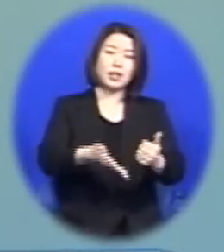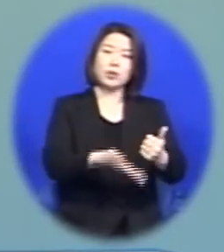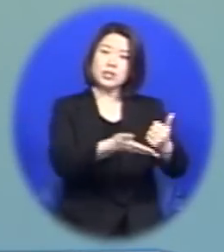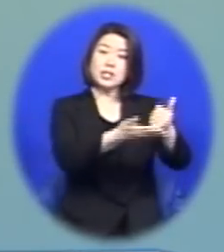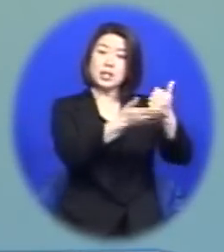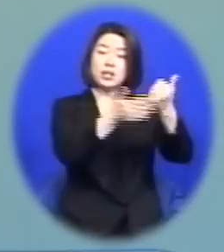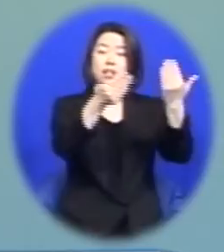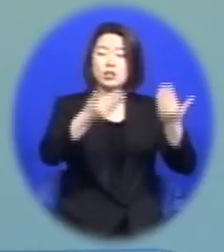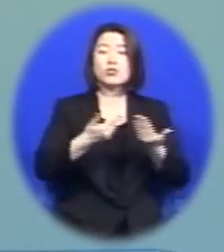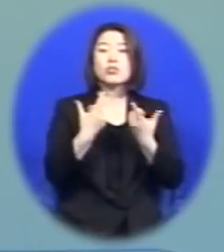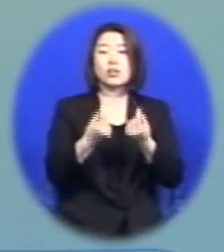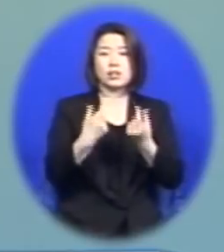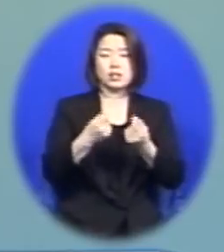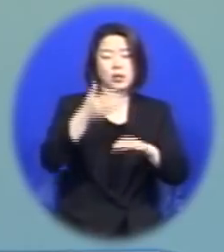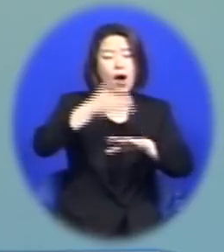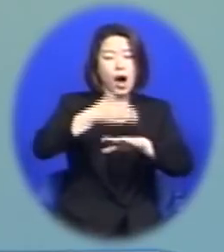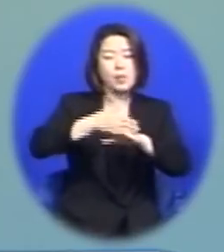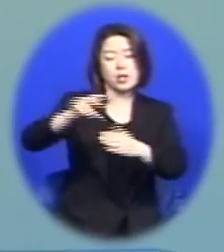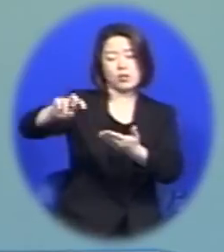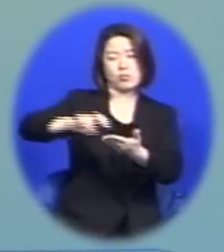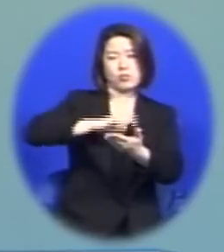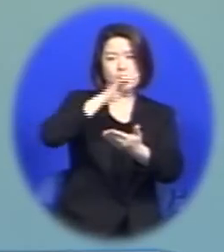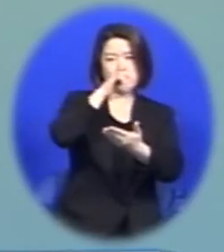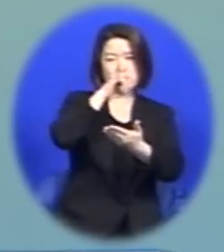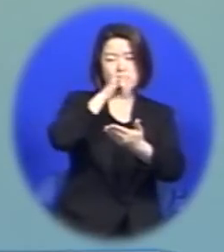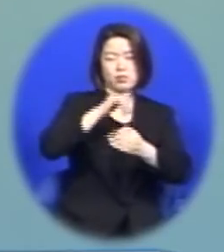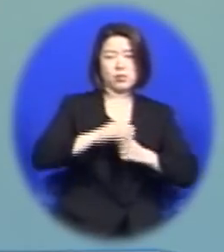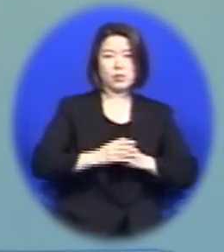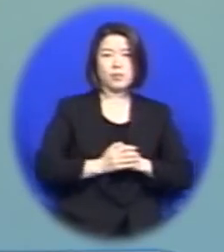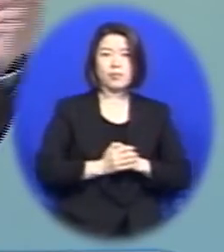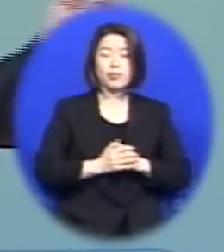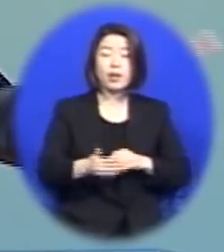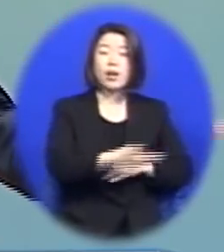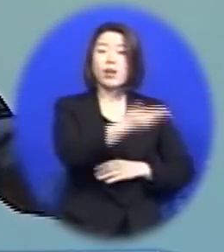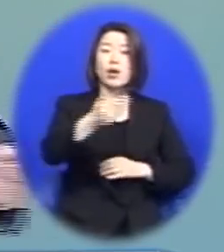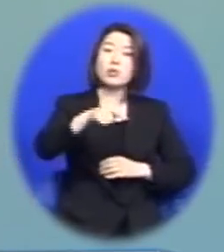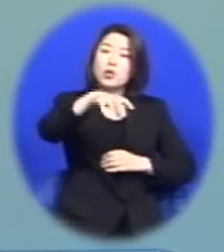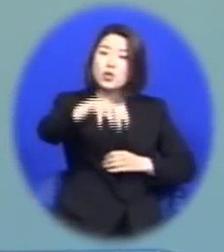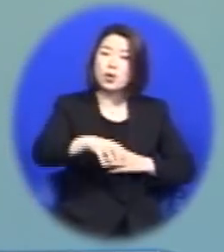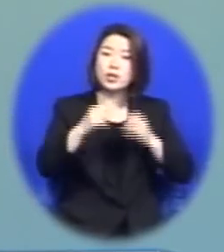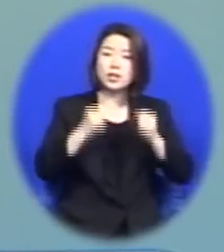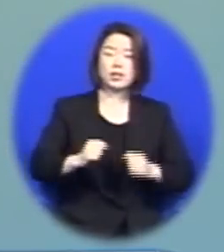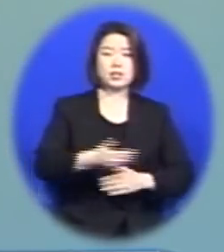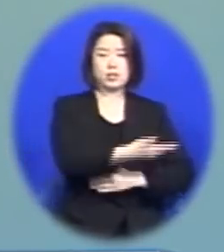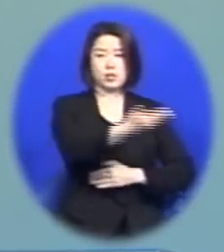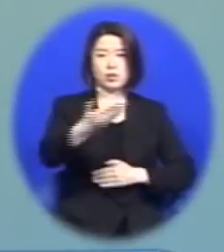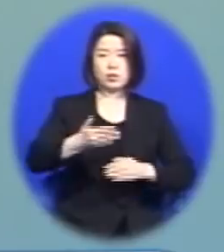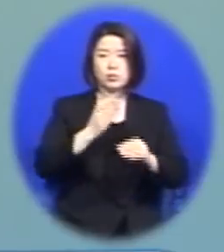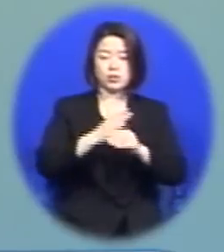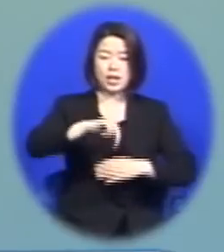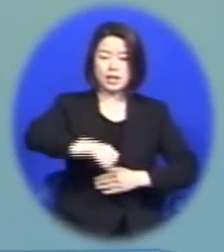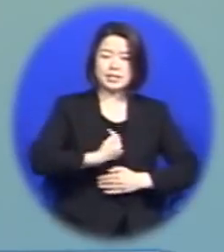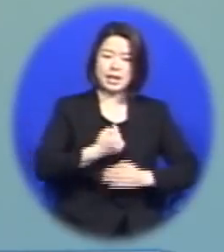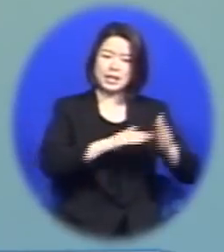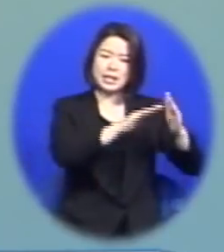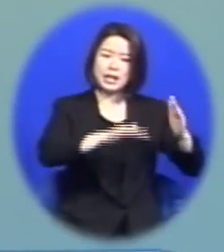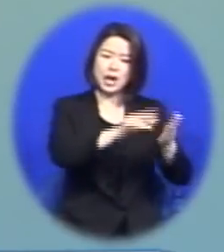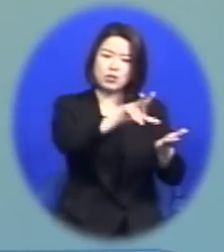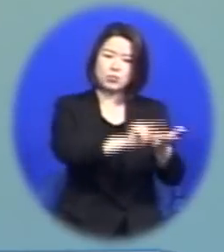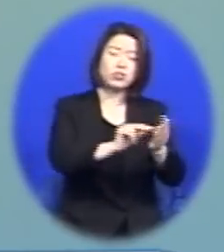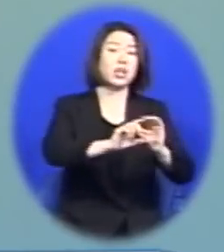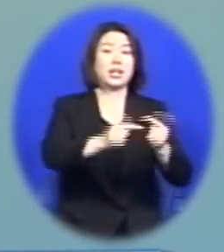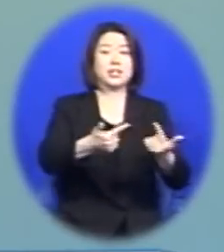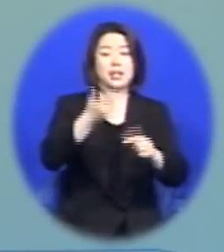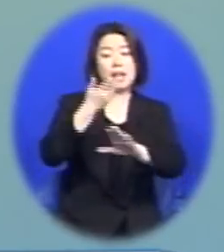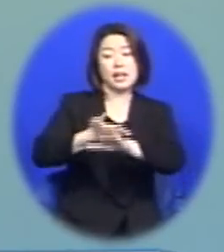감사하다고 그렇게 문자를 보내 오셨어요 여러분 여기 있는 여러분 중에는 자기 가정 문제가 아닌데 다른